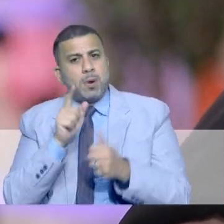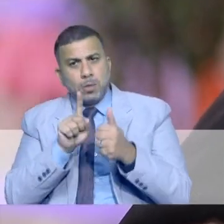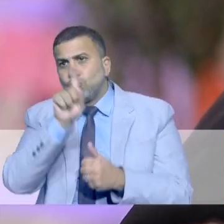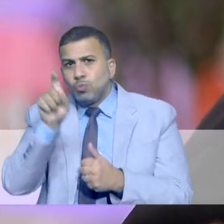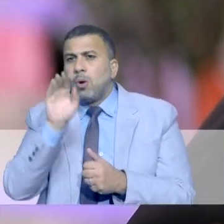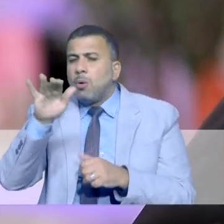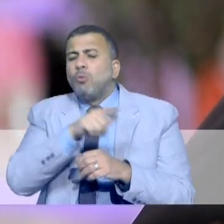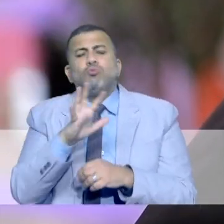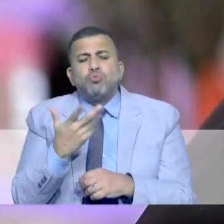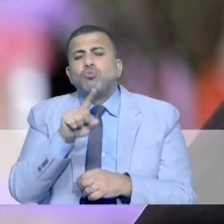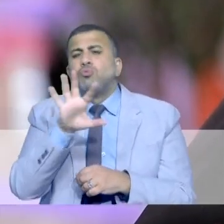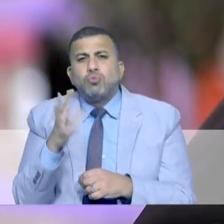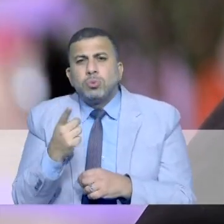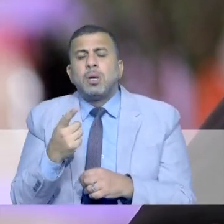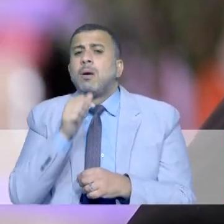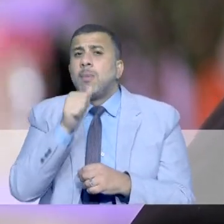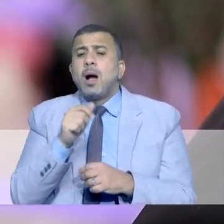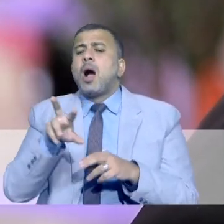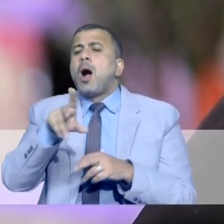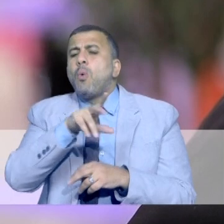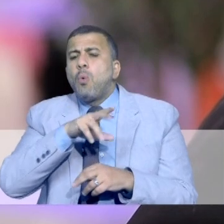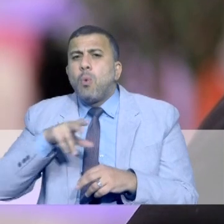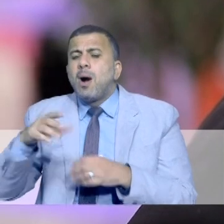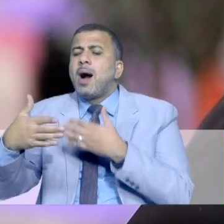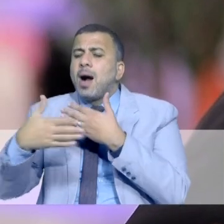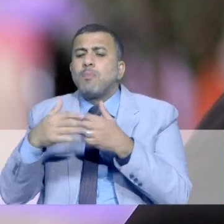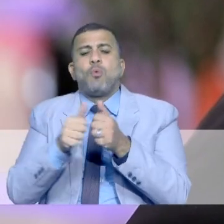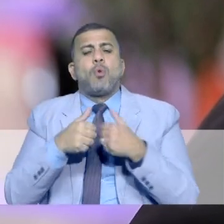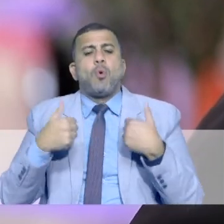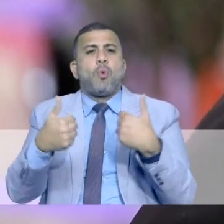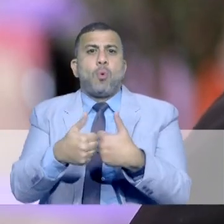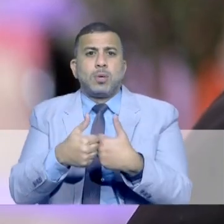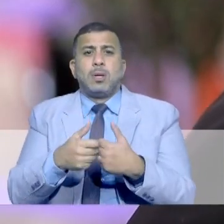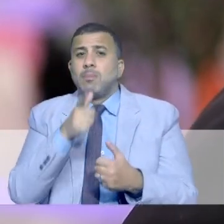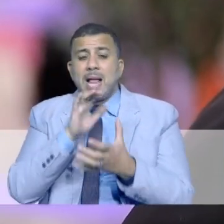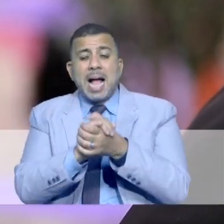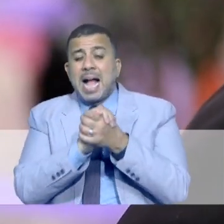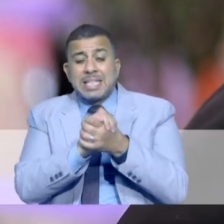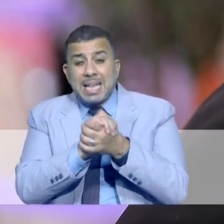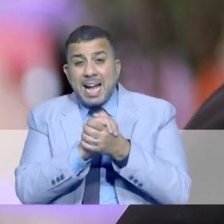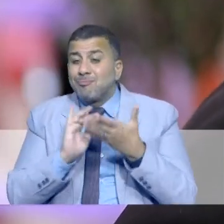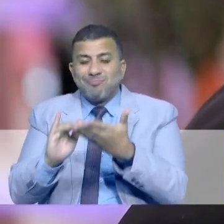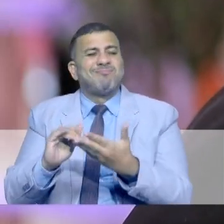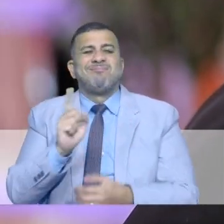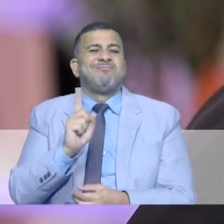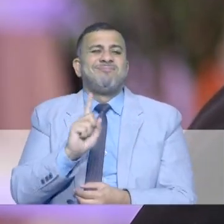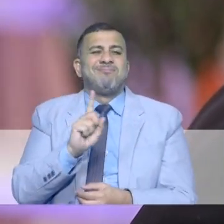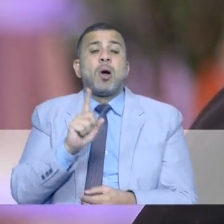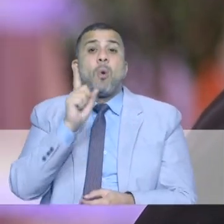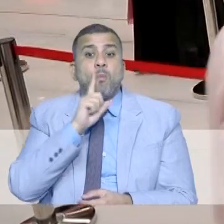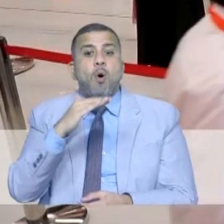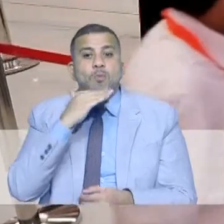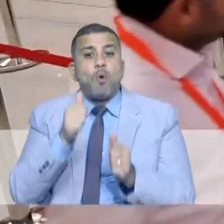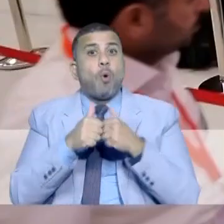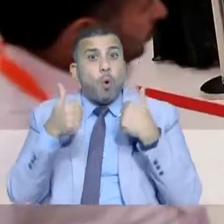أمه ما كانت موجودة خواته أقرب شيء أنه يكونون من العائلة، لأن أصدقائه ما بيعطون النصيحة مثل ما يعطون